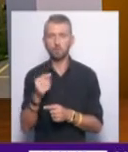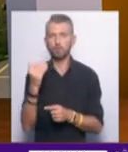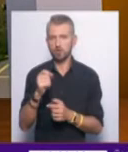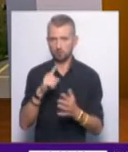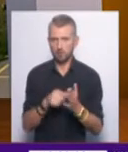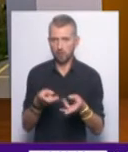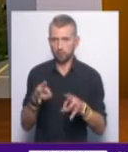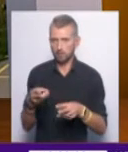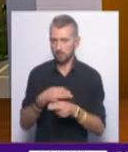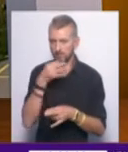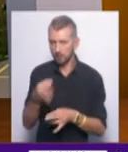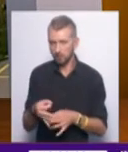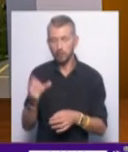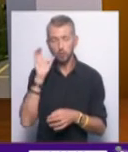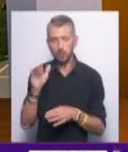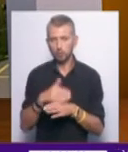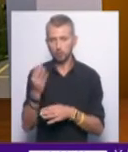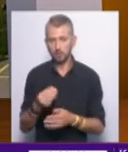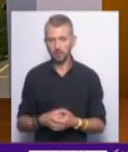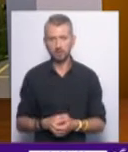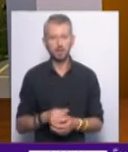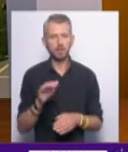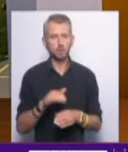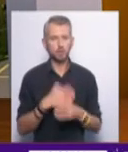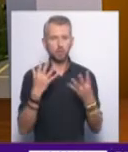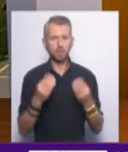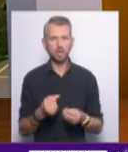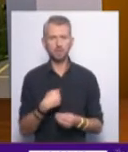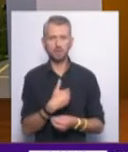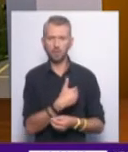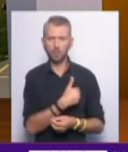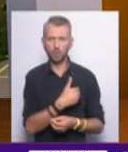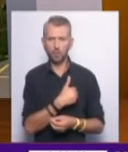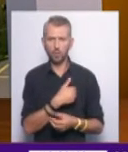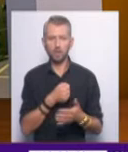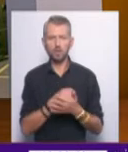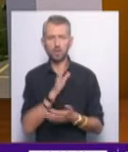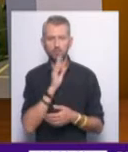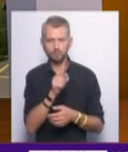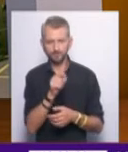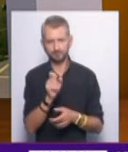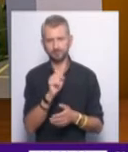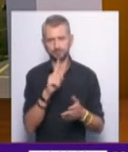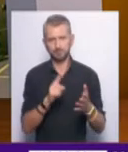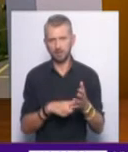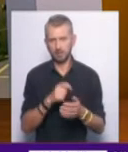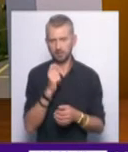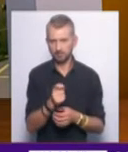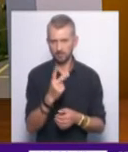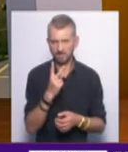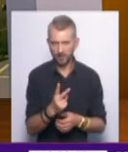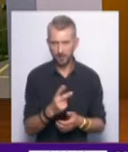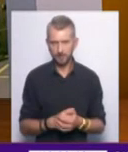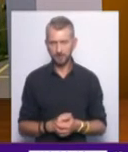без відповіді. Слухаємо. Добрий день, ви в ефірі. Добрий день. Добрий день. Я хотів би до пані Меліхової поставити запитання